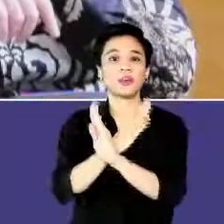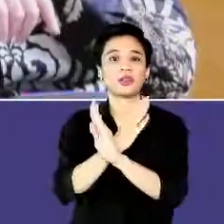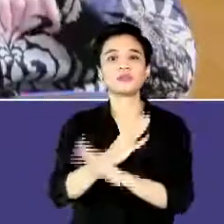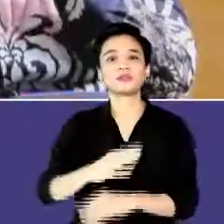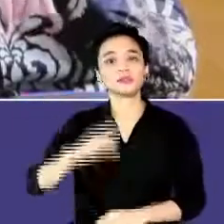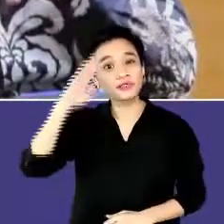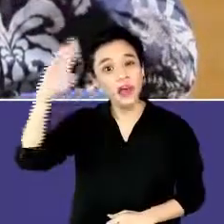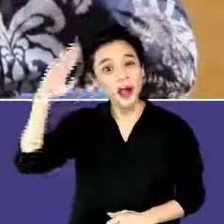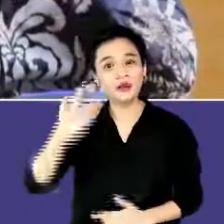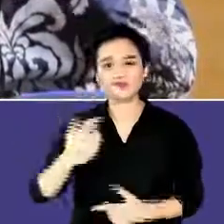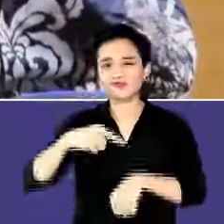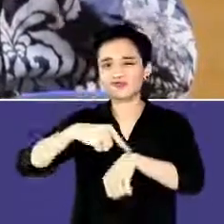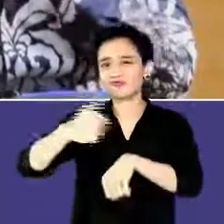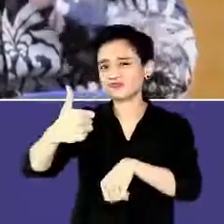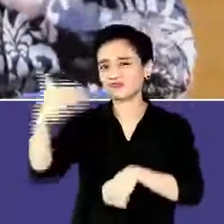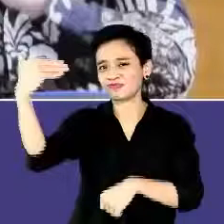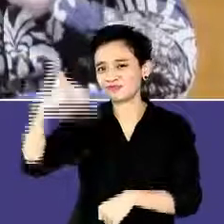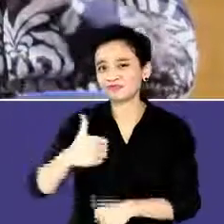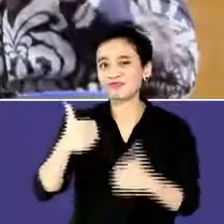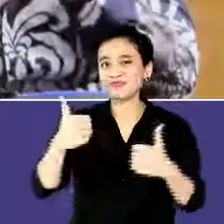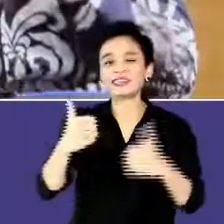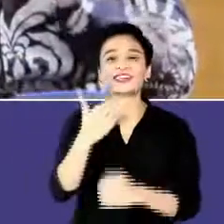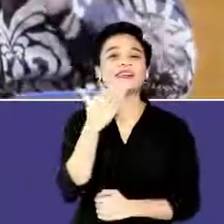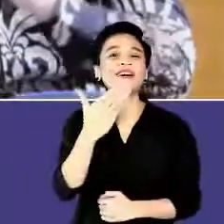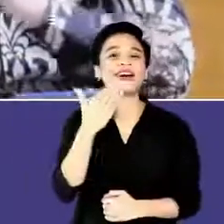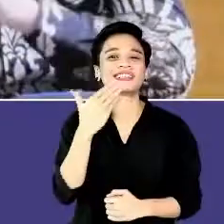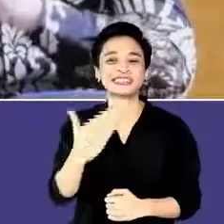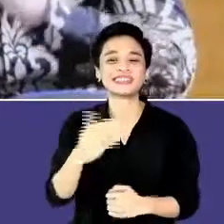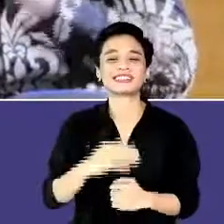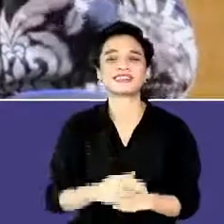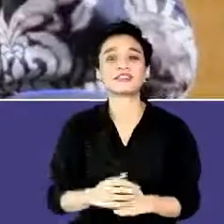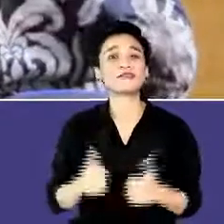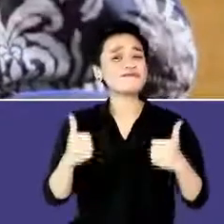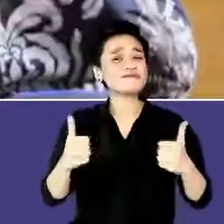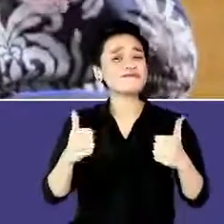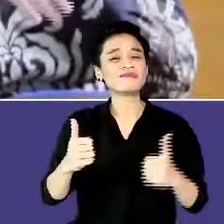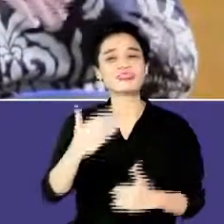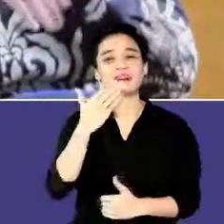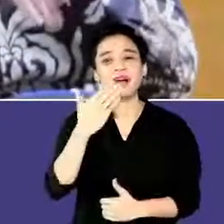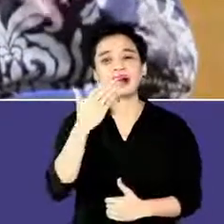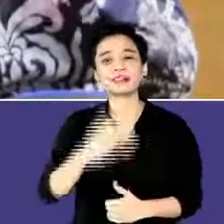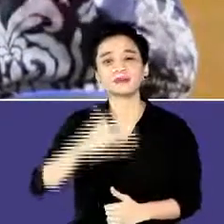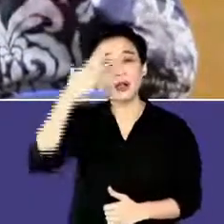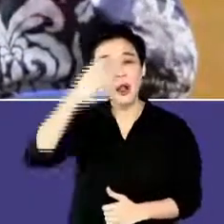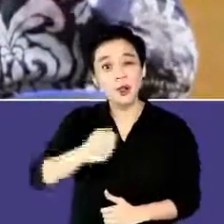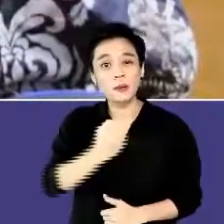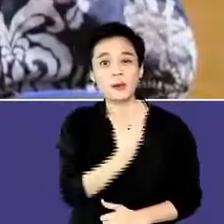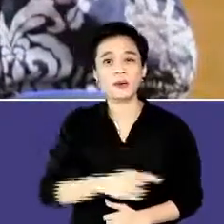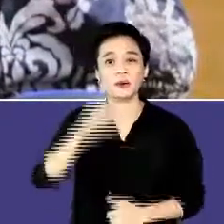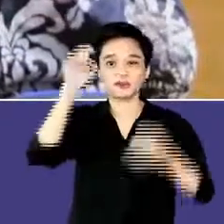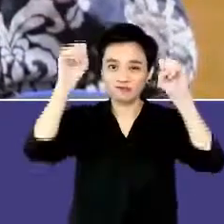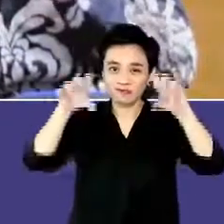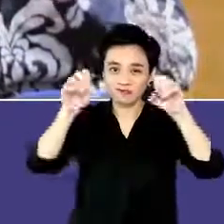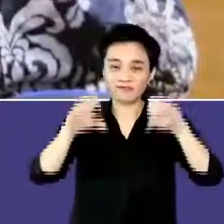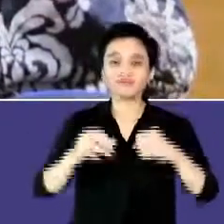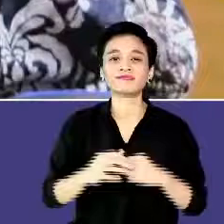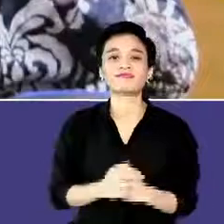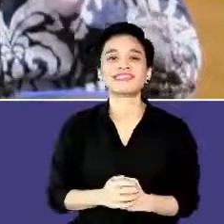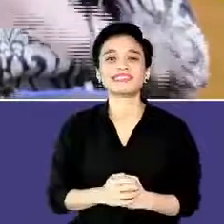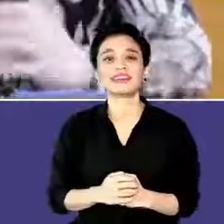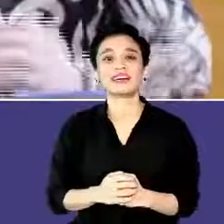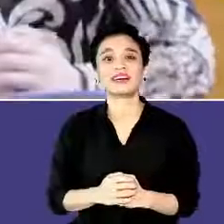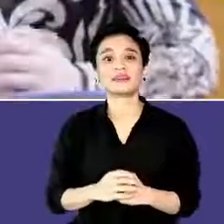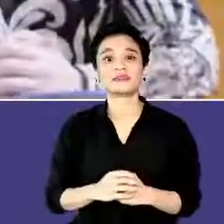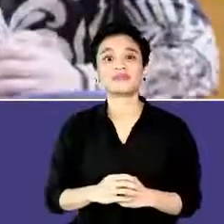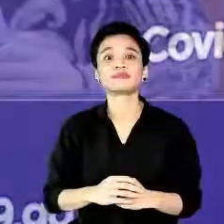Mas Emil Terima kasih telah meluangkan waktu untuk bergabung di siang hari ini Terima kasih salam Waalaikum warahmatullah wabarakatuh waalaikumsalam Mas